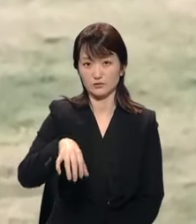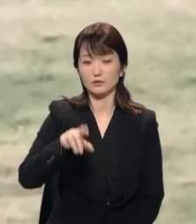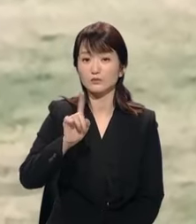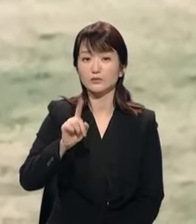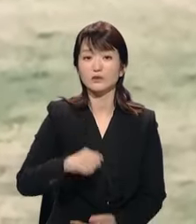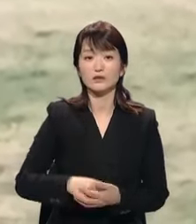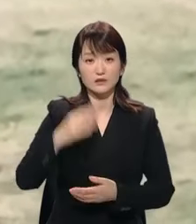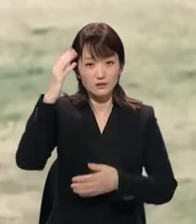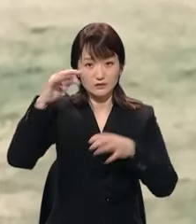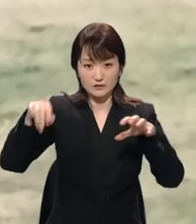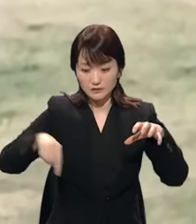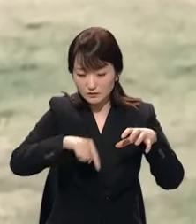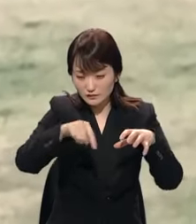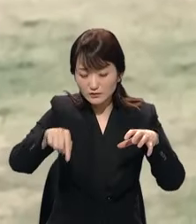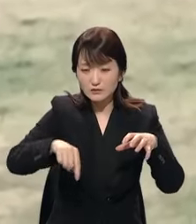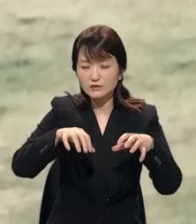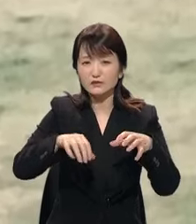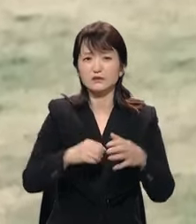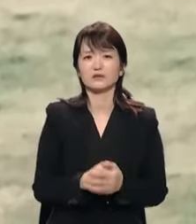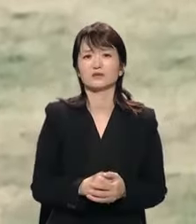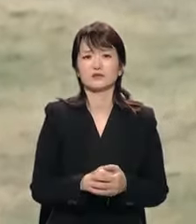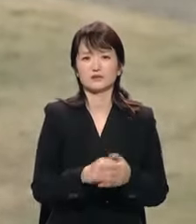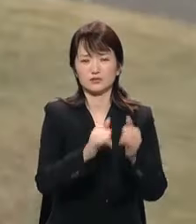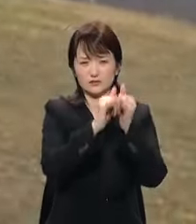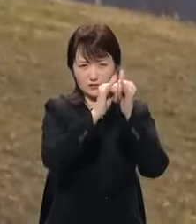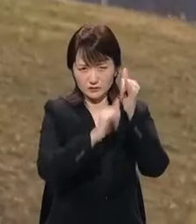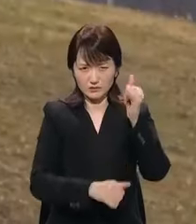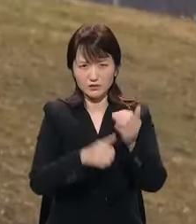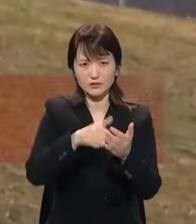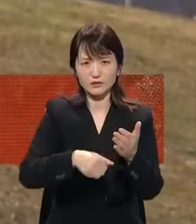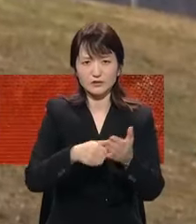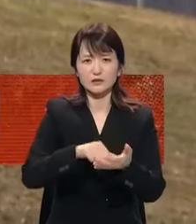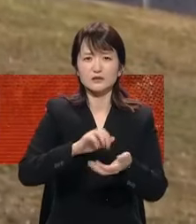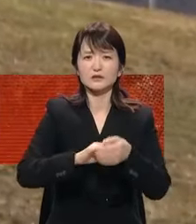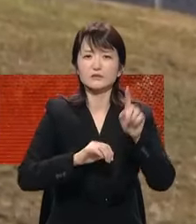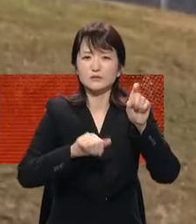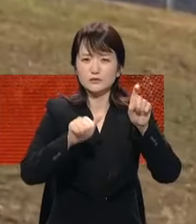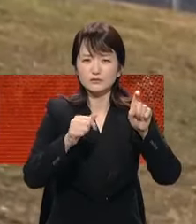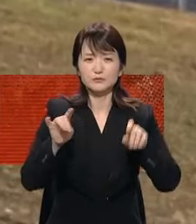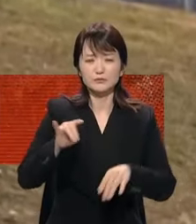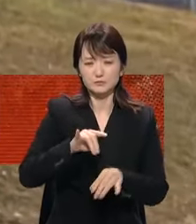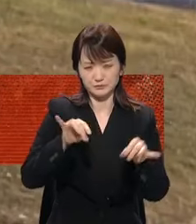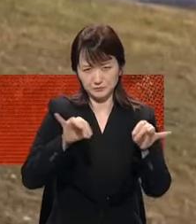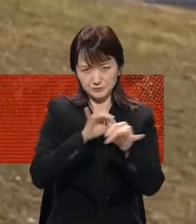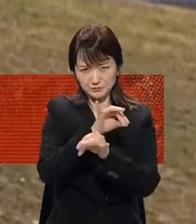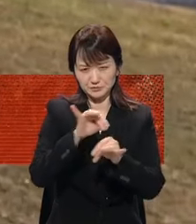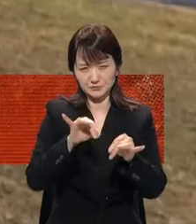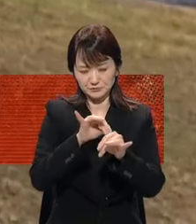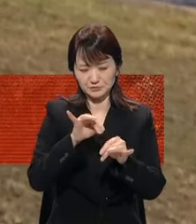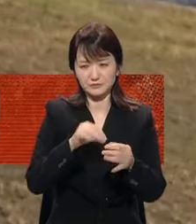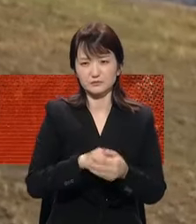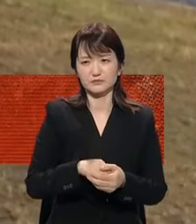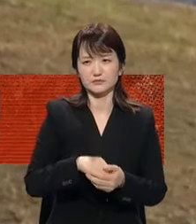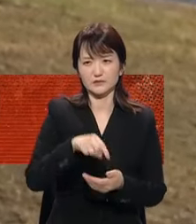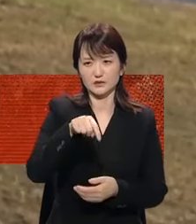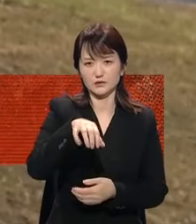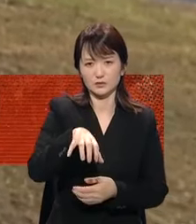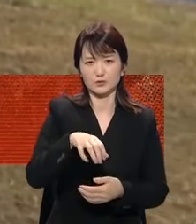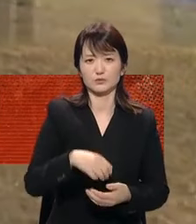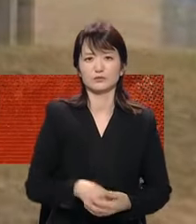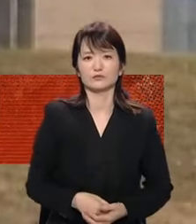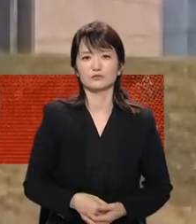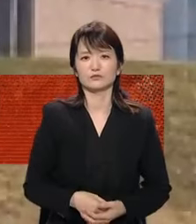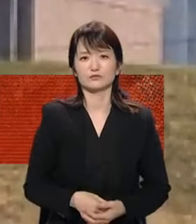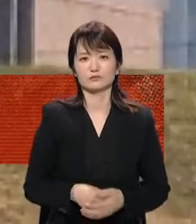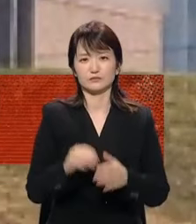뭡니까 대한민국 사적 제 111호 백제 위래 성이었다게 학계 정설인데 만 저기서 저러면 어떻게 합니까 저거